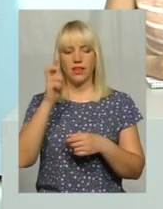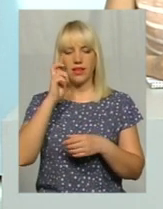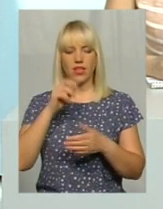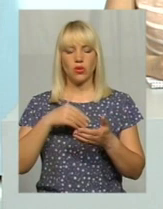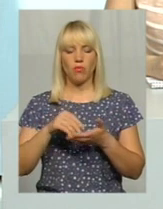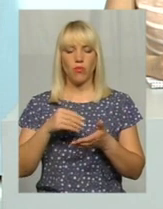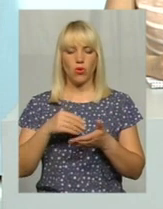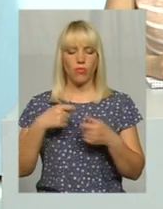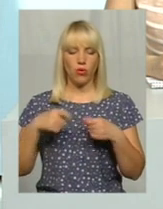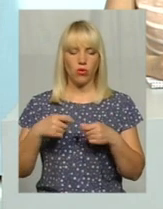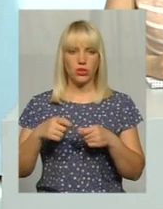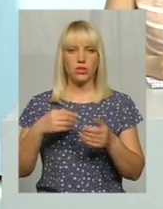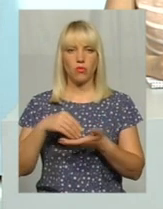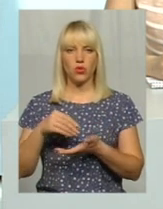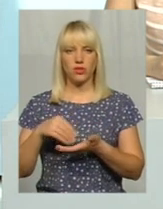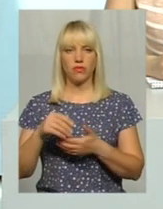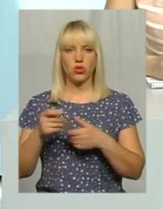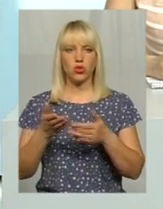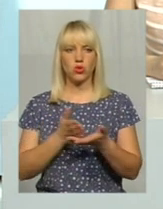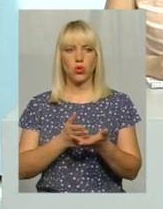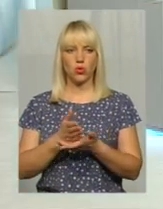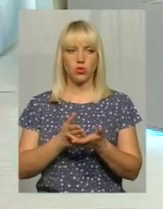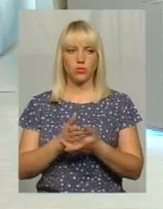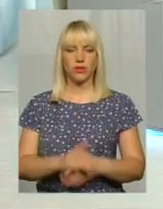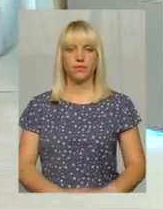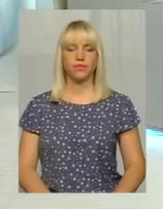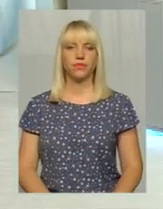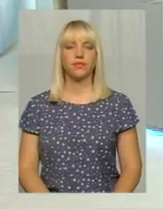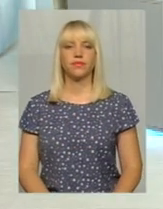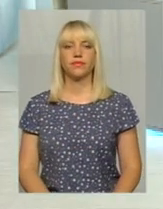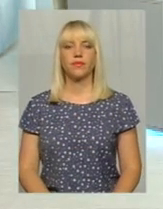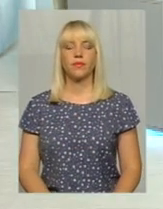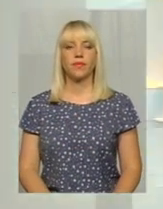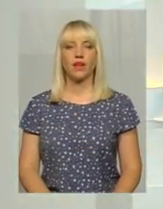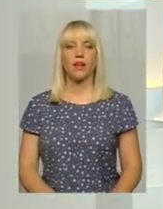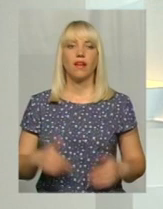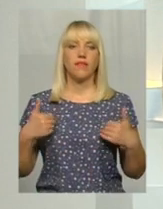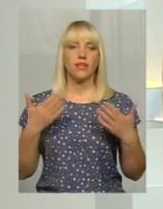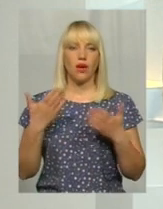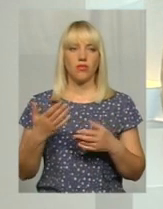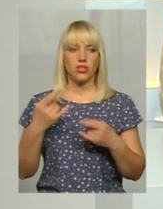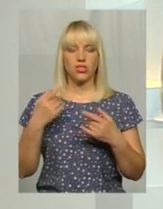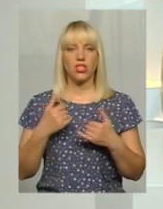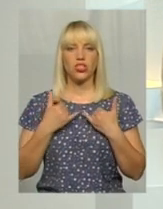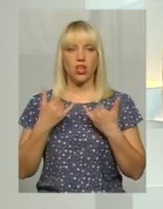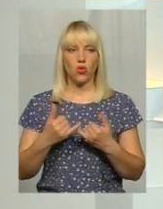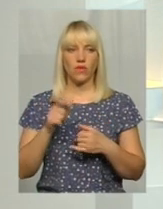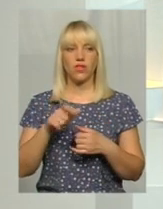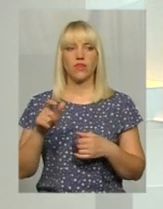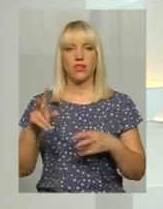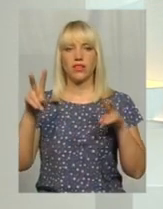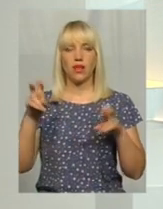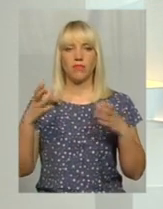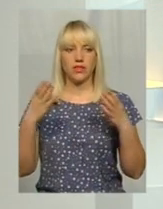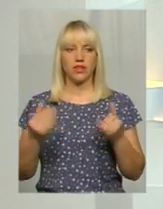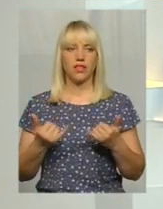у Хмельницькій області Олександрою Титарчук. Добрий вечір. Добрий вечір. Доброго вечора. Вітаємо, шановні глядачі, усіх у темі дня. Для